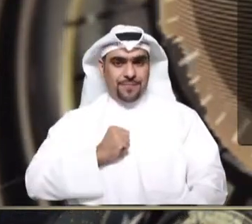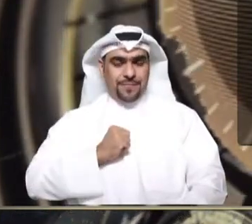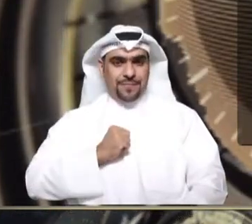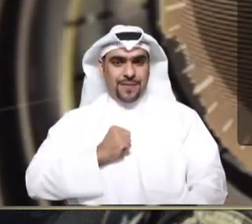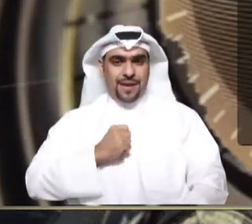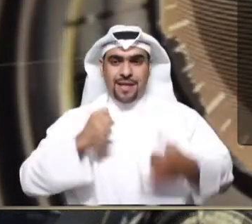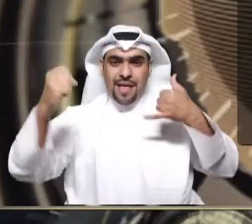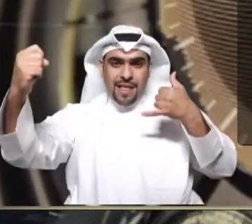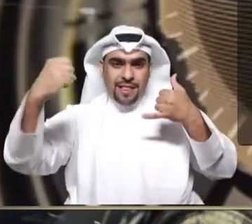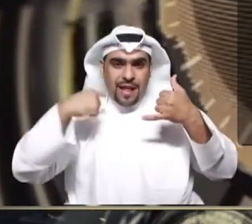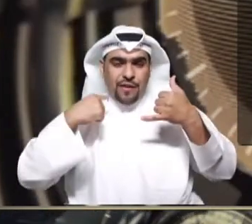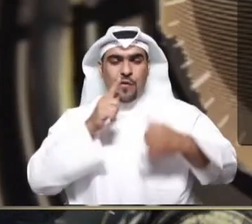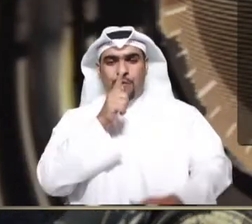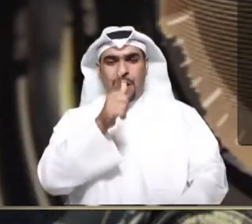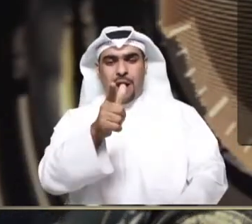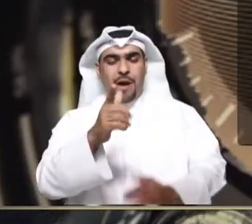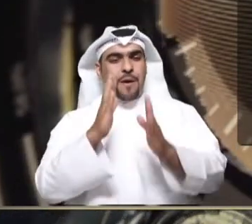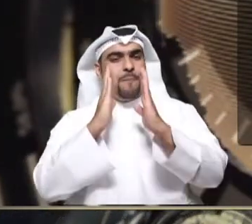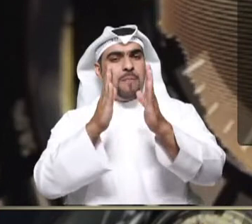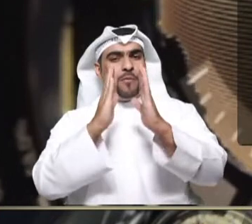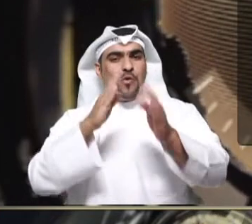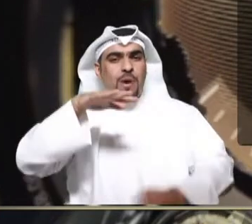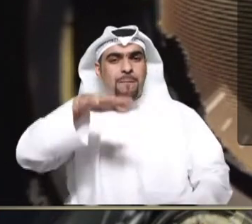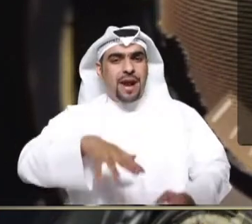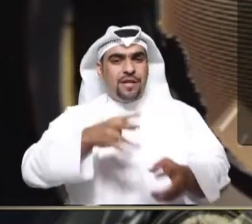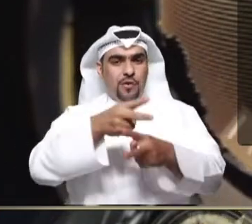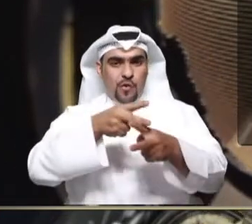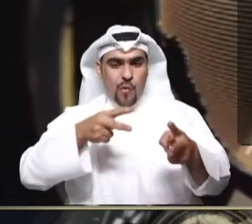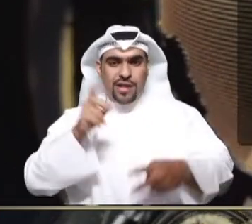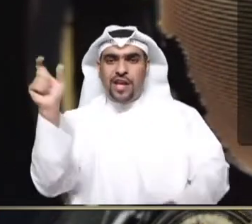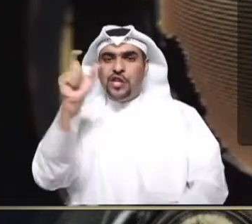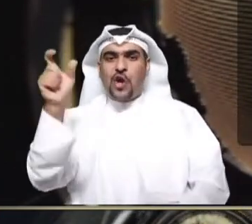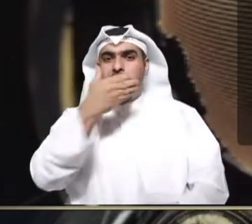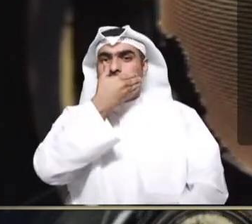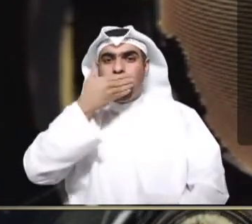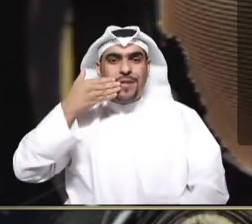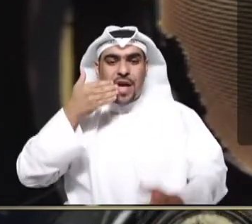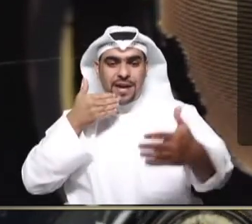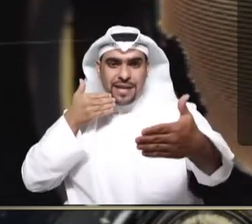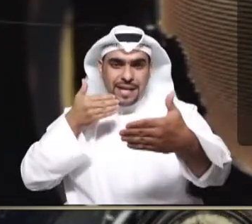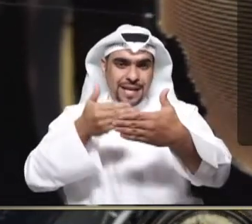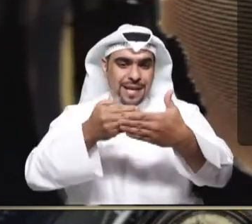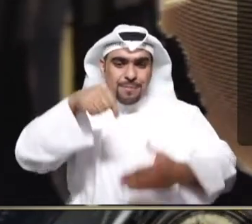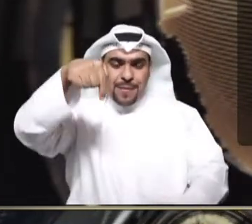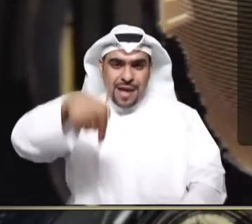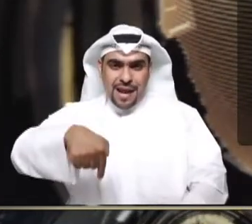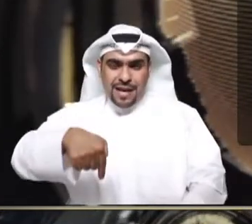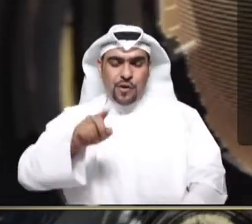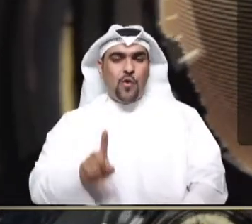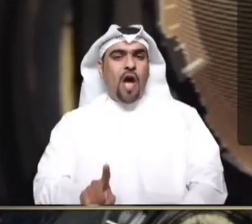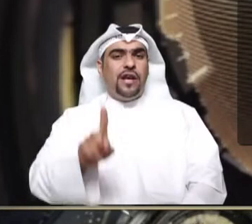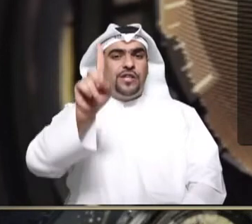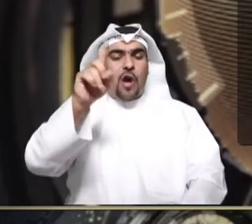منطقة تبوك، عبر سموه خلاله عن خالص تهانيه وأطيب تمنياته بمناسبة حلول شهر